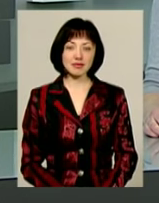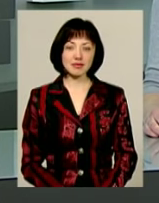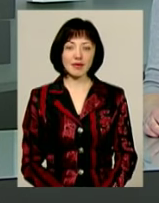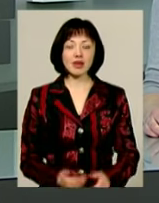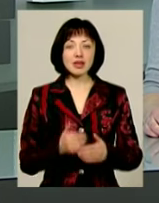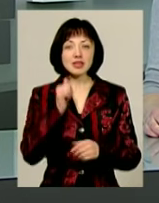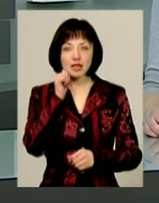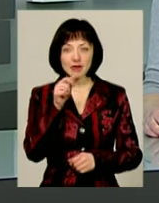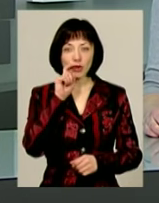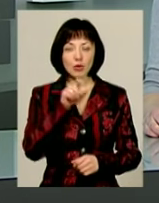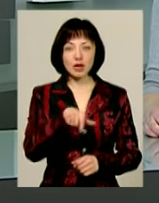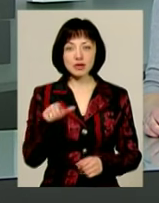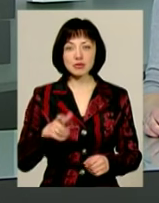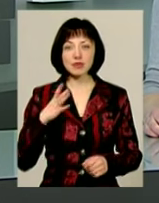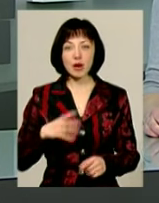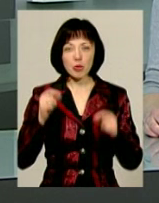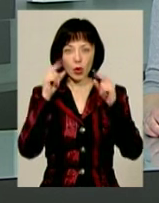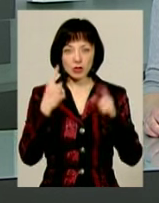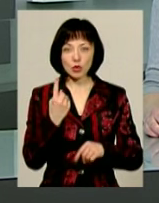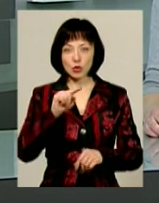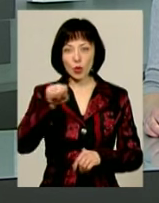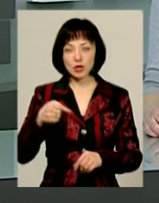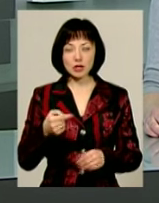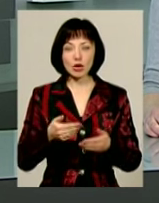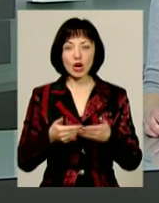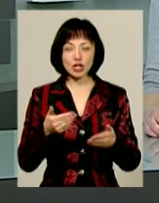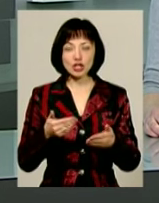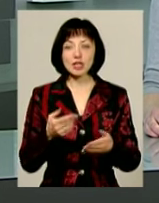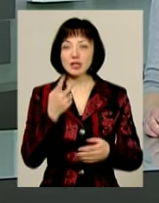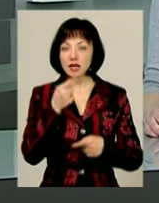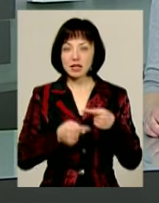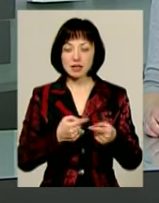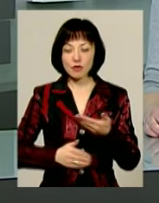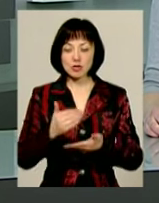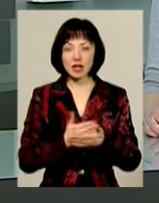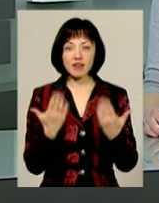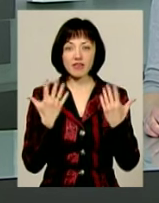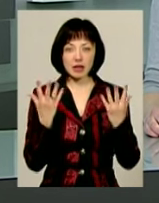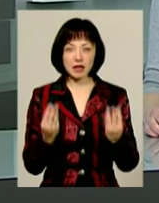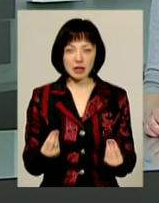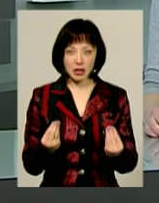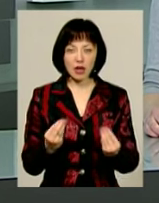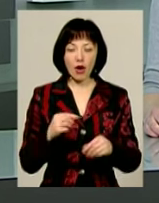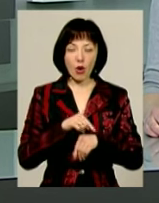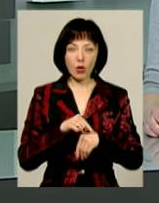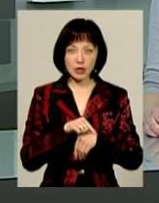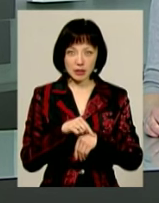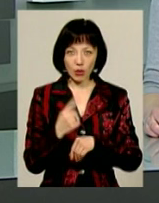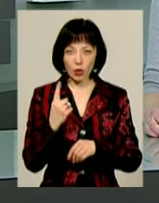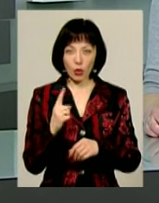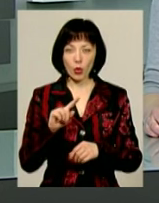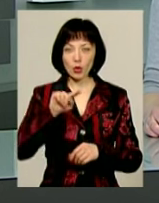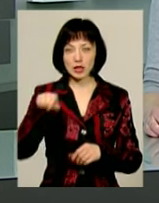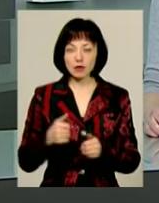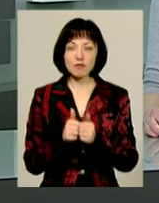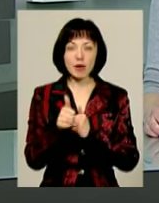Від завтра українцям доведеться прокинутися на одну годину раніше. Традиційно в останній вихідний березня стрілки годинника переводять на годину